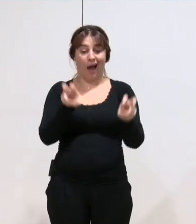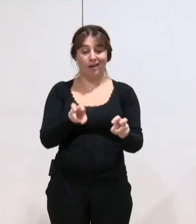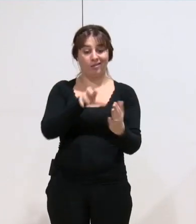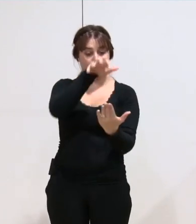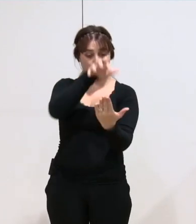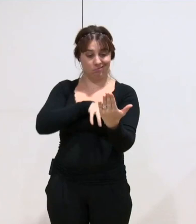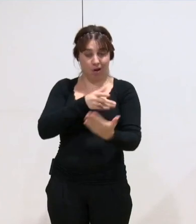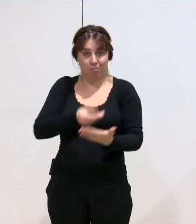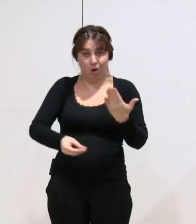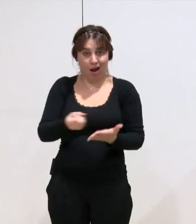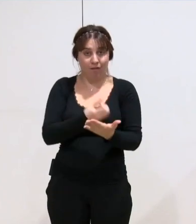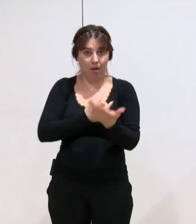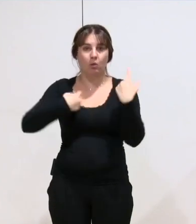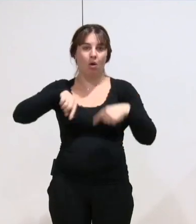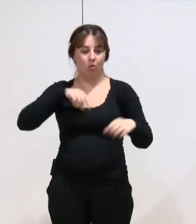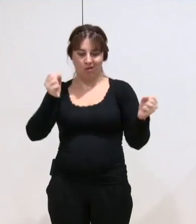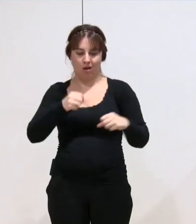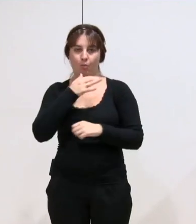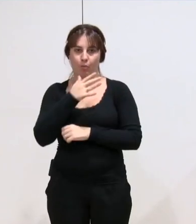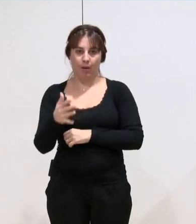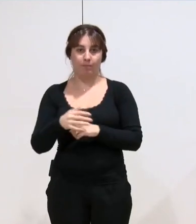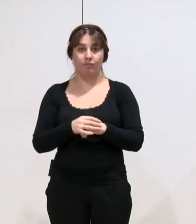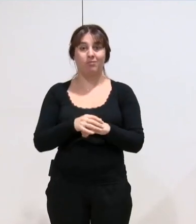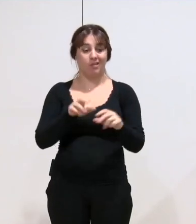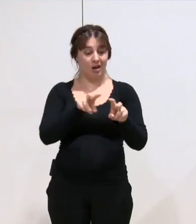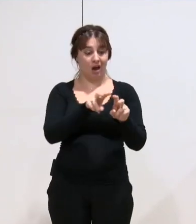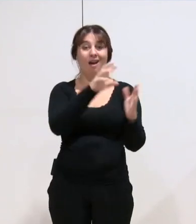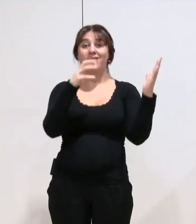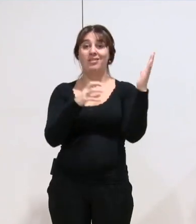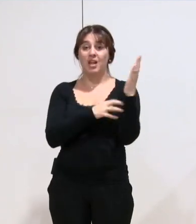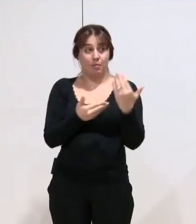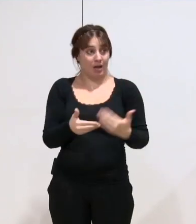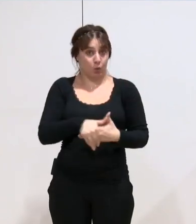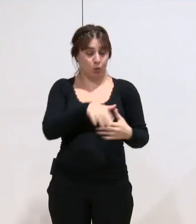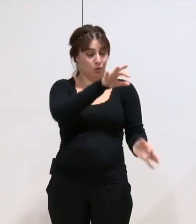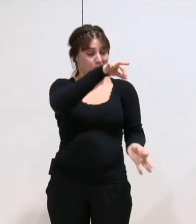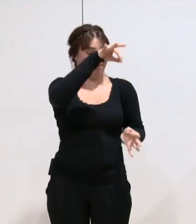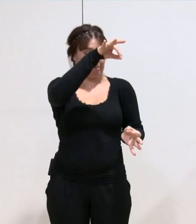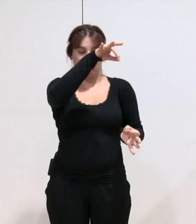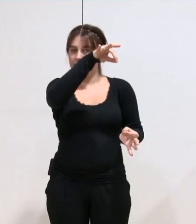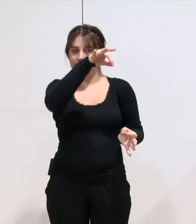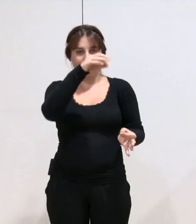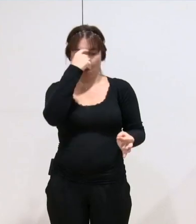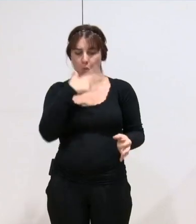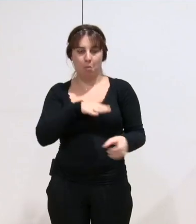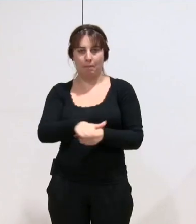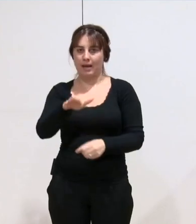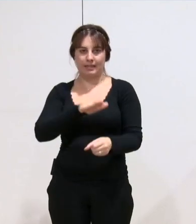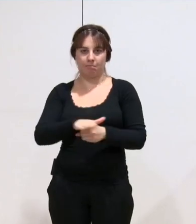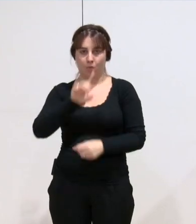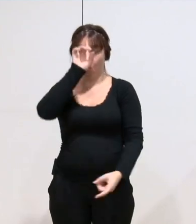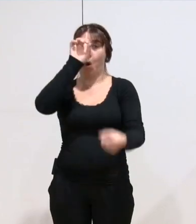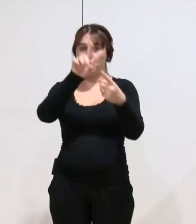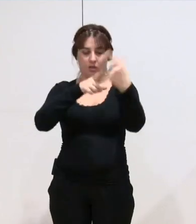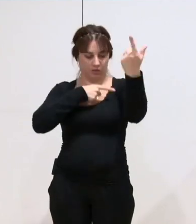il nous sera difficile de l'approuver. Et la délibération telle qu'elle est là me paraît un peu insuffisante par rapport à ces